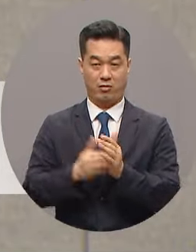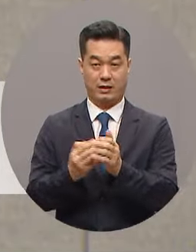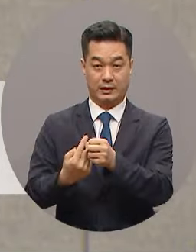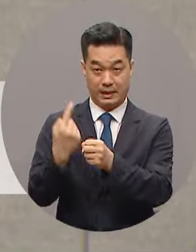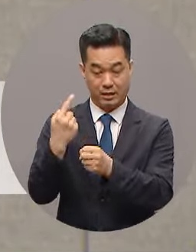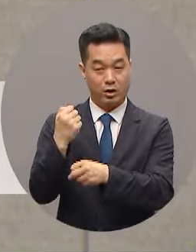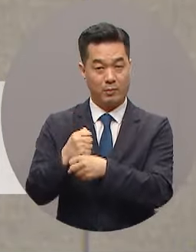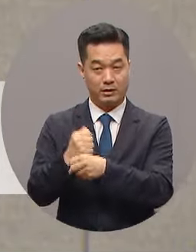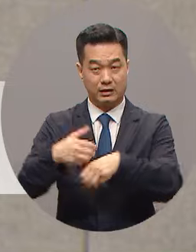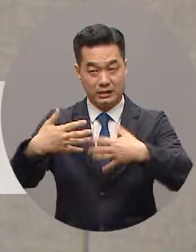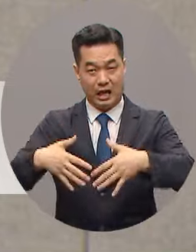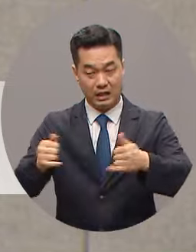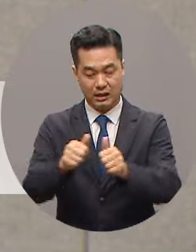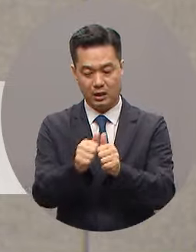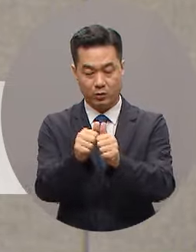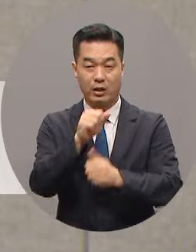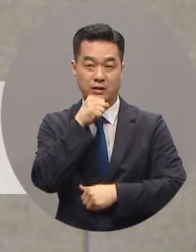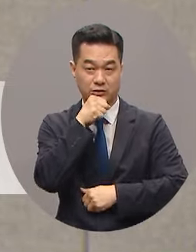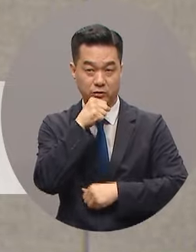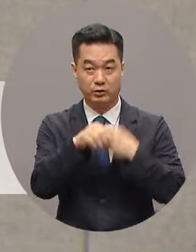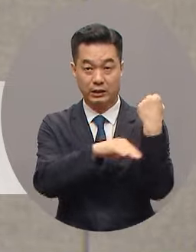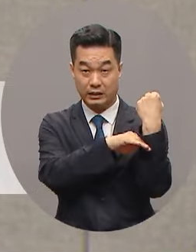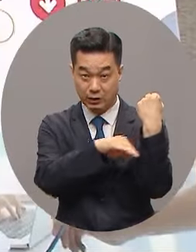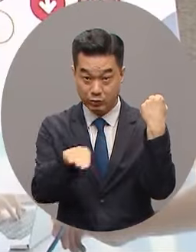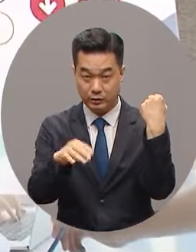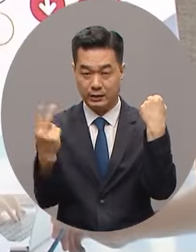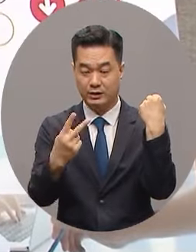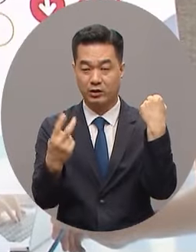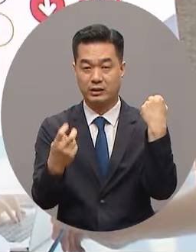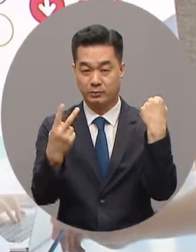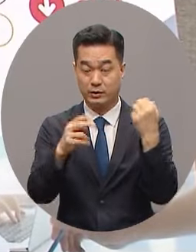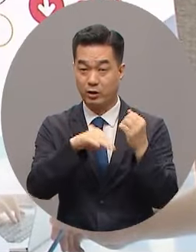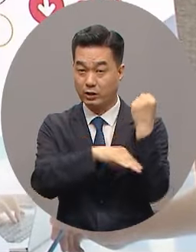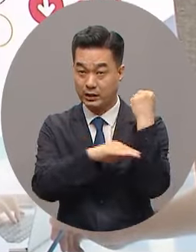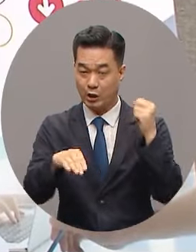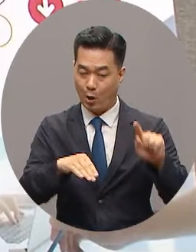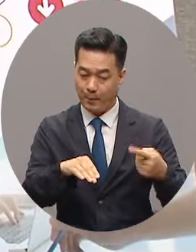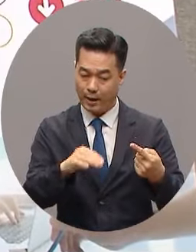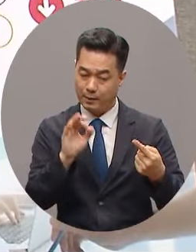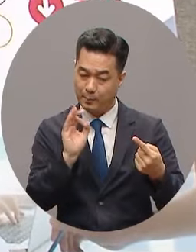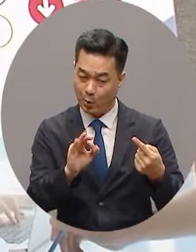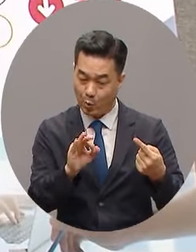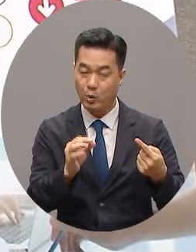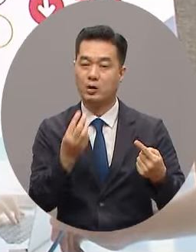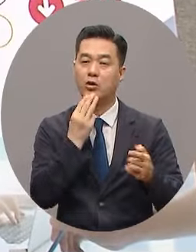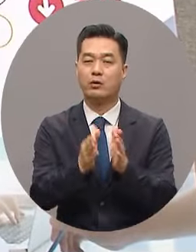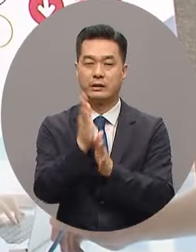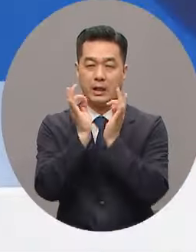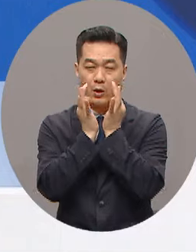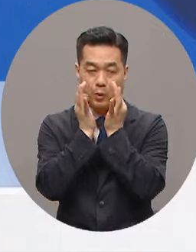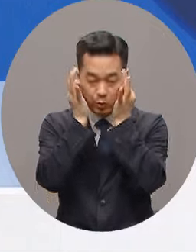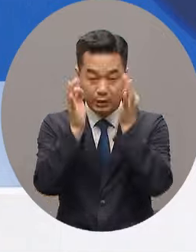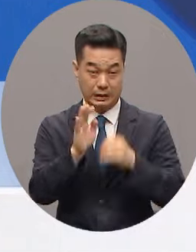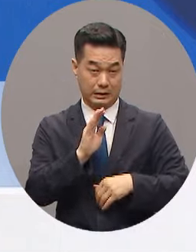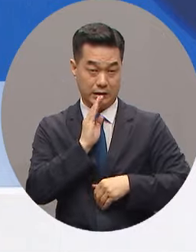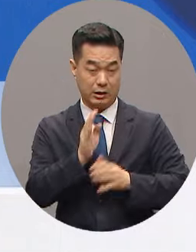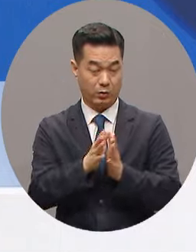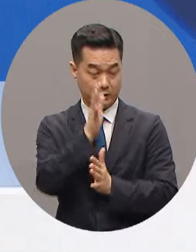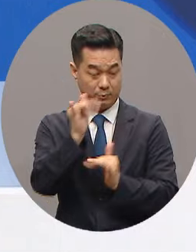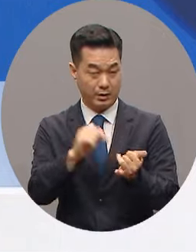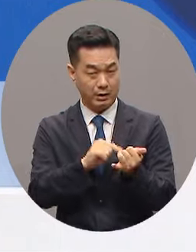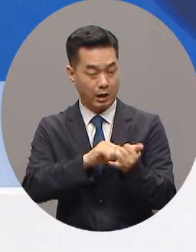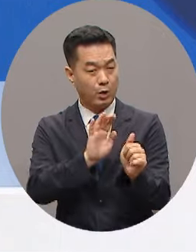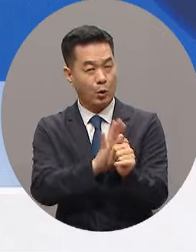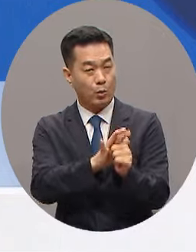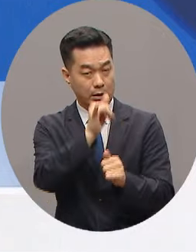개발된 약자 동행 지수는 기준 연도인 2022년을 100으로 보고 서울시의 노력이 실제로 시민에게 얼마나